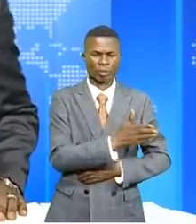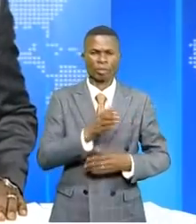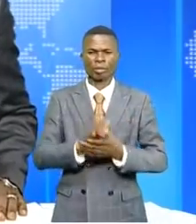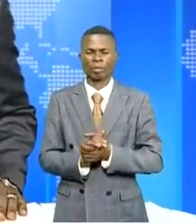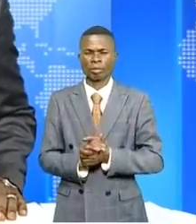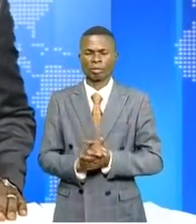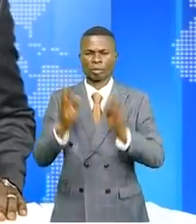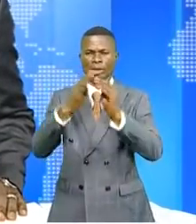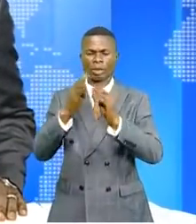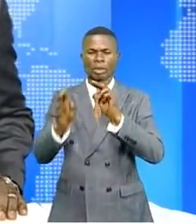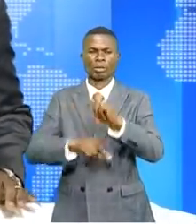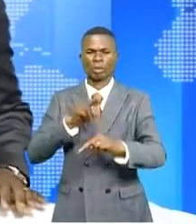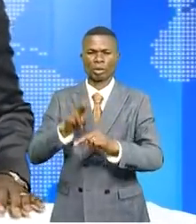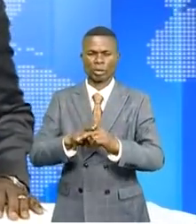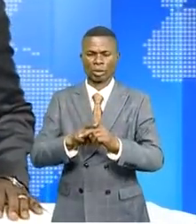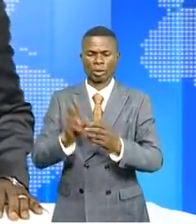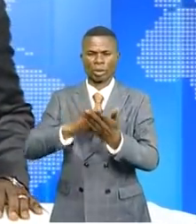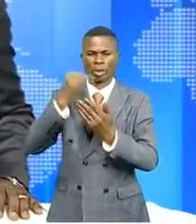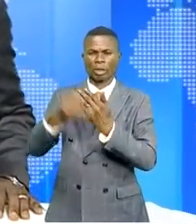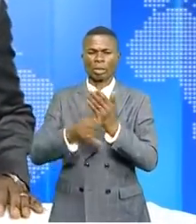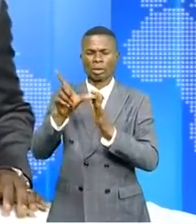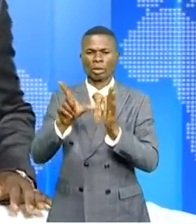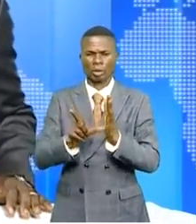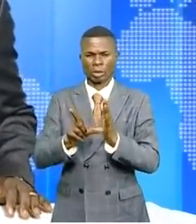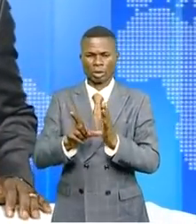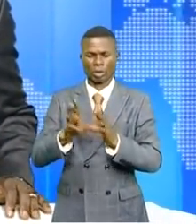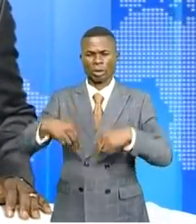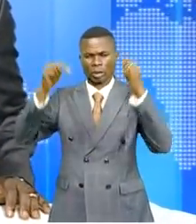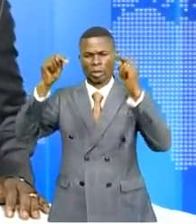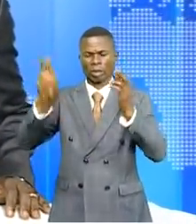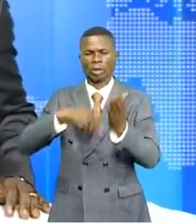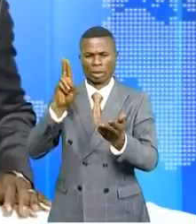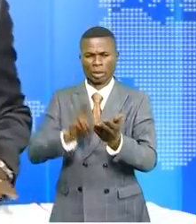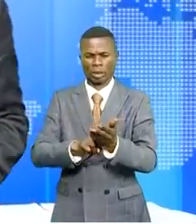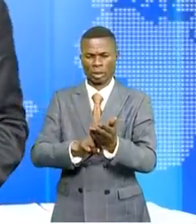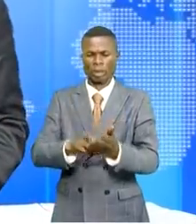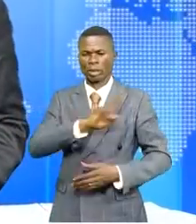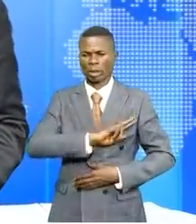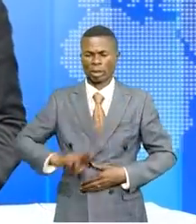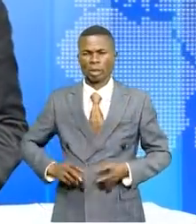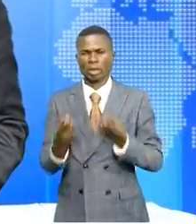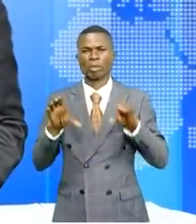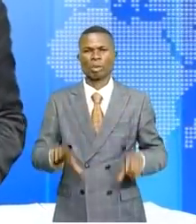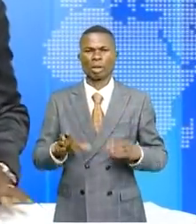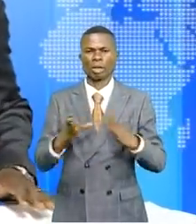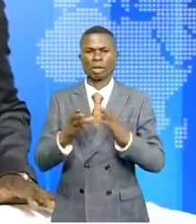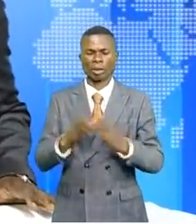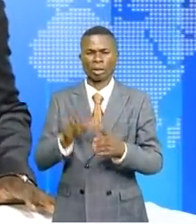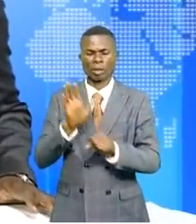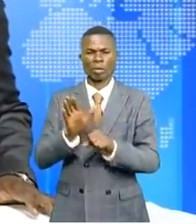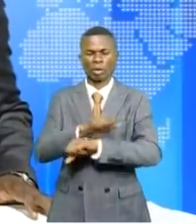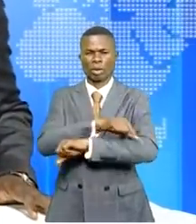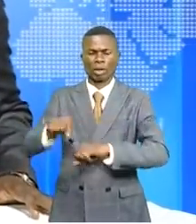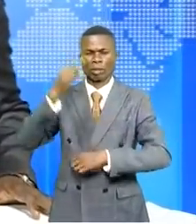À l'Assemblée nationale, sept projets de loi portant ratification des accords de prêt entre la République démocratique du Congo et différentes